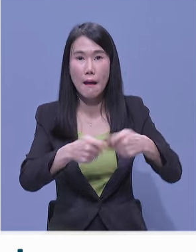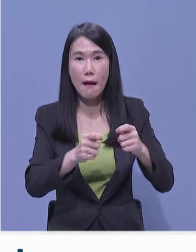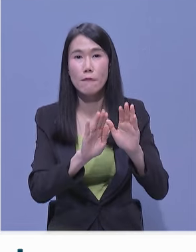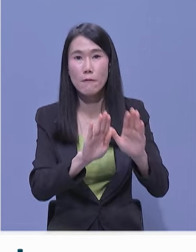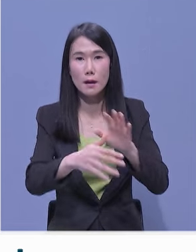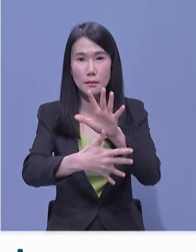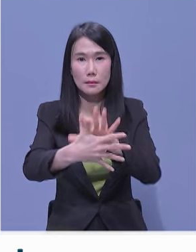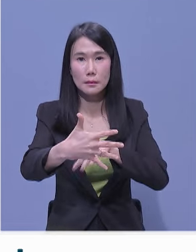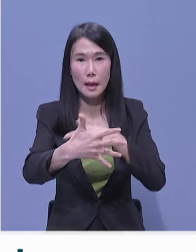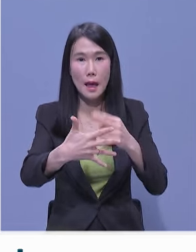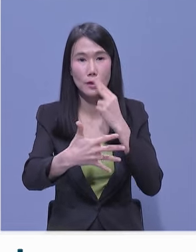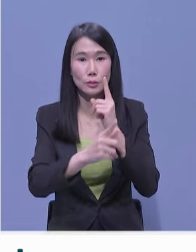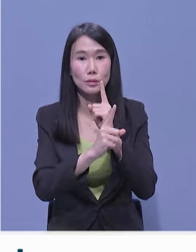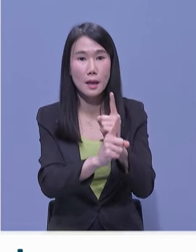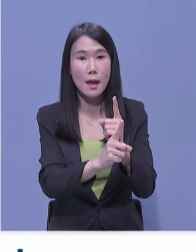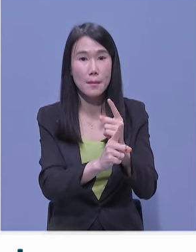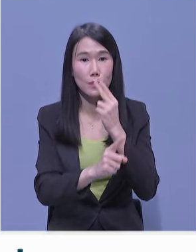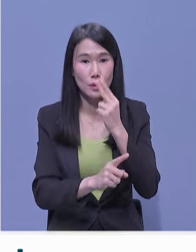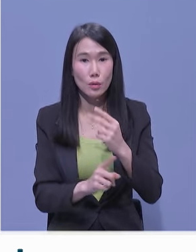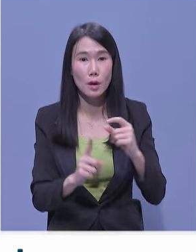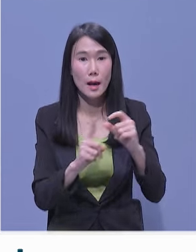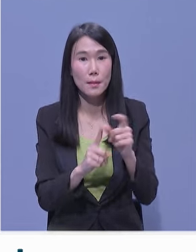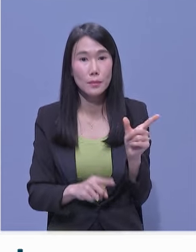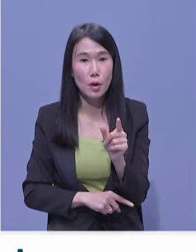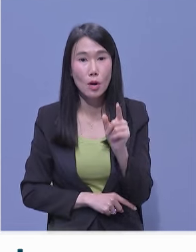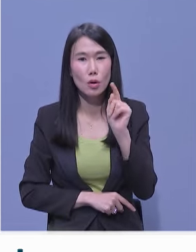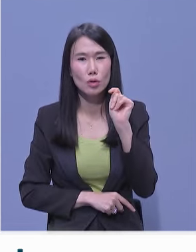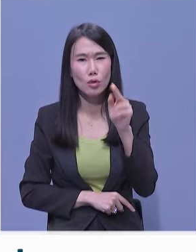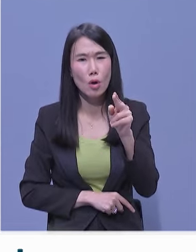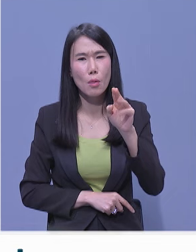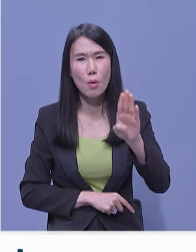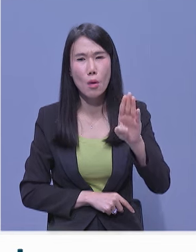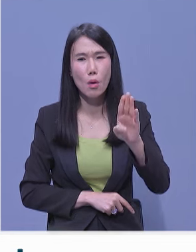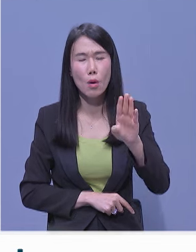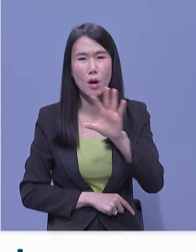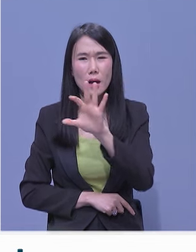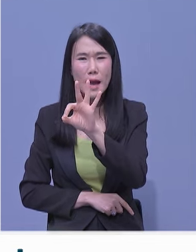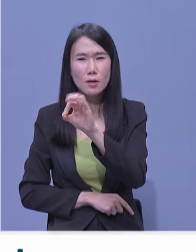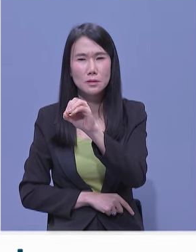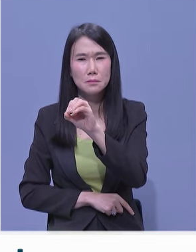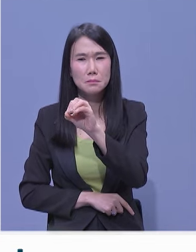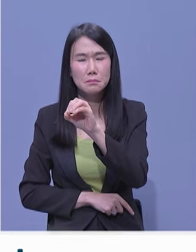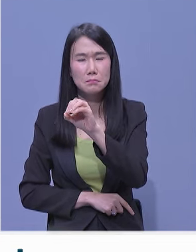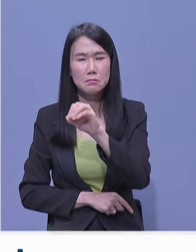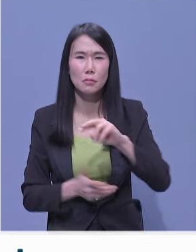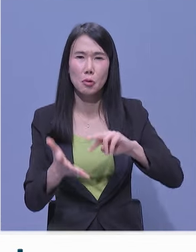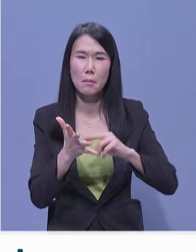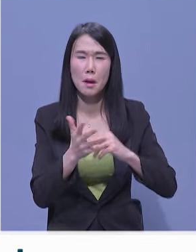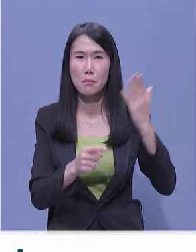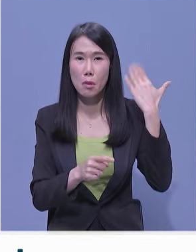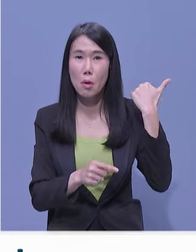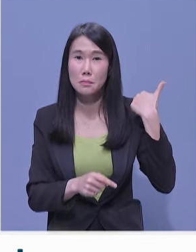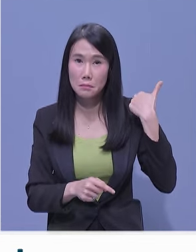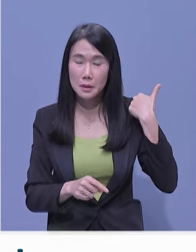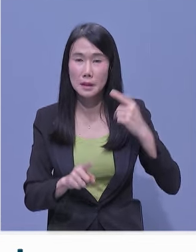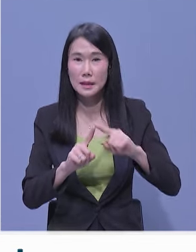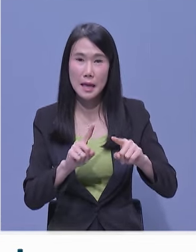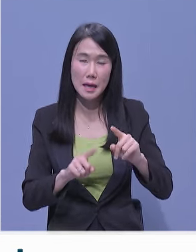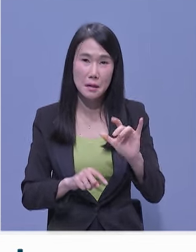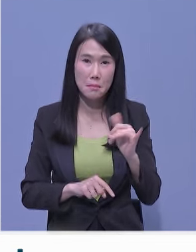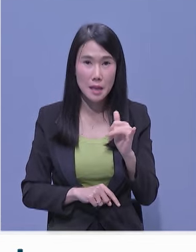ตารางที่ปรากฏอันนี่ใช่มั้ยฝากทบนี่ใช่มั้ยคือแปลว่า 90บาทเนี่ยแต่ก่อนมีจริงเออแต่เขาบอกว่าอาจจะอาศัย